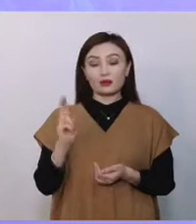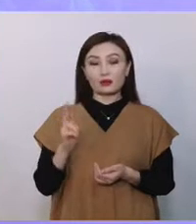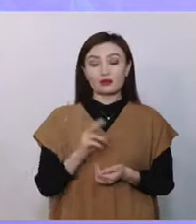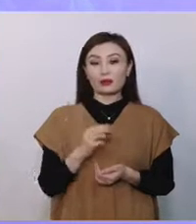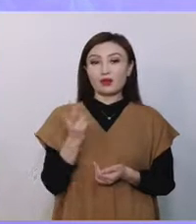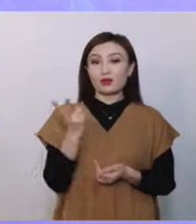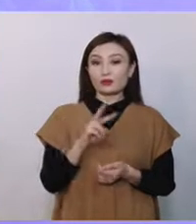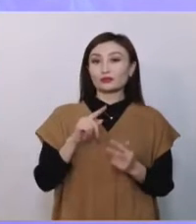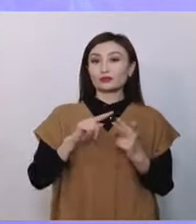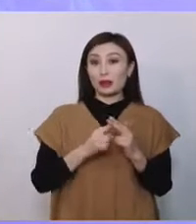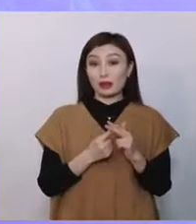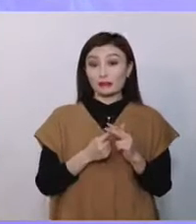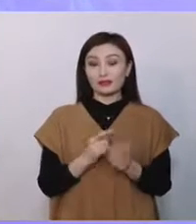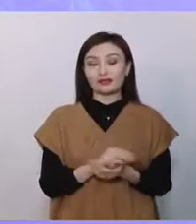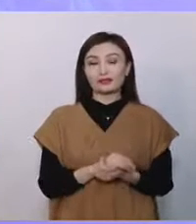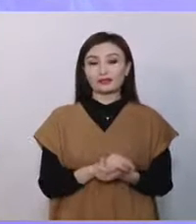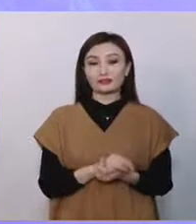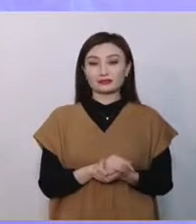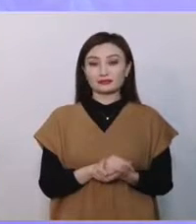двух с половиной